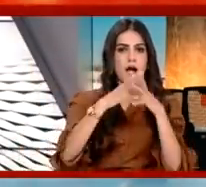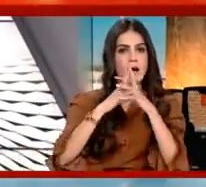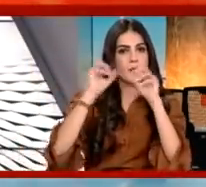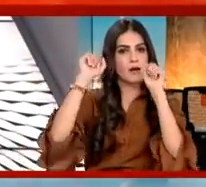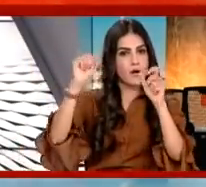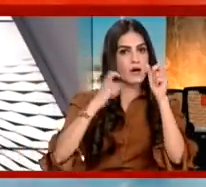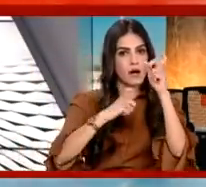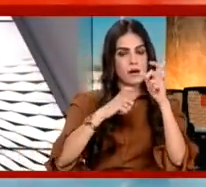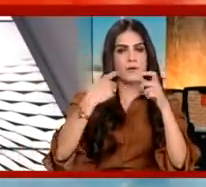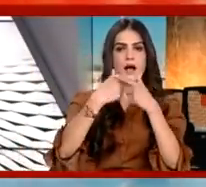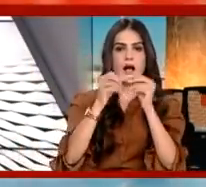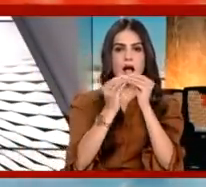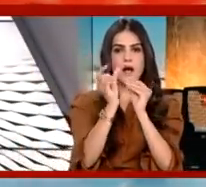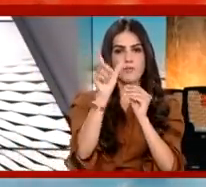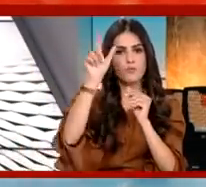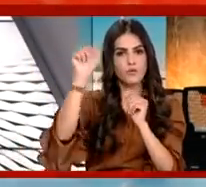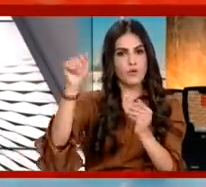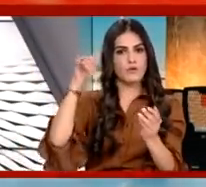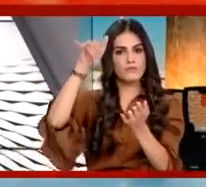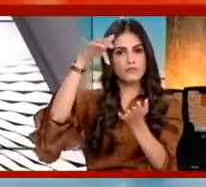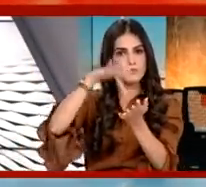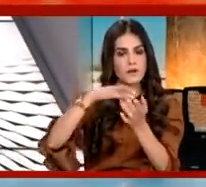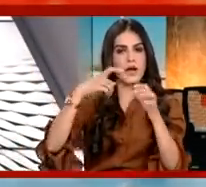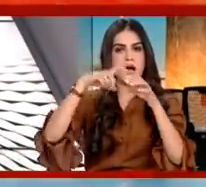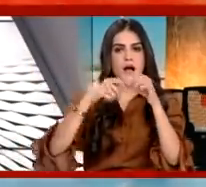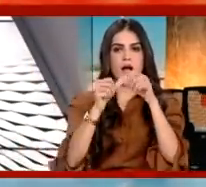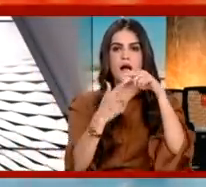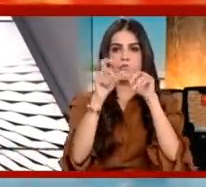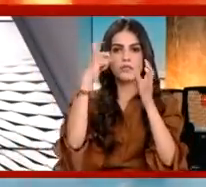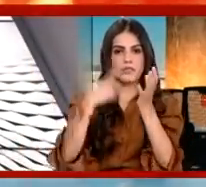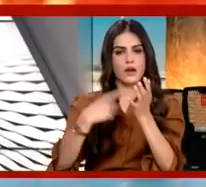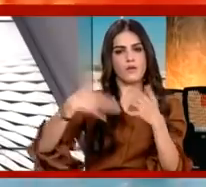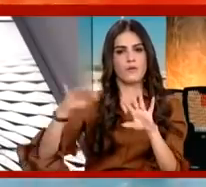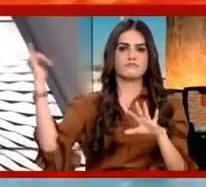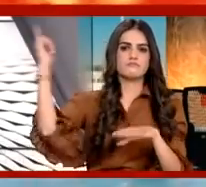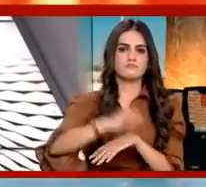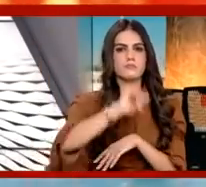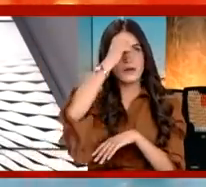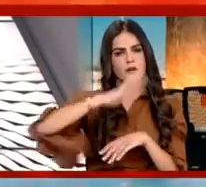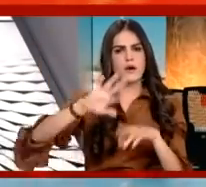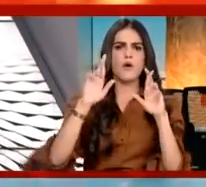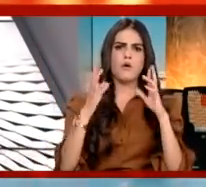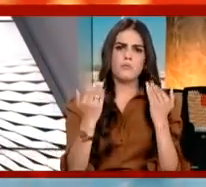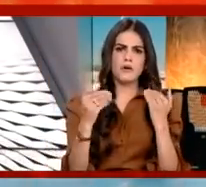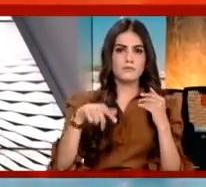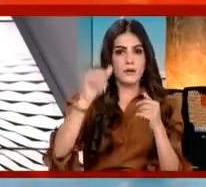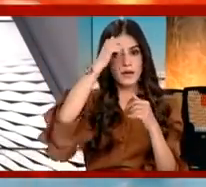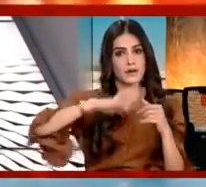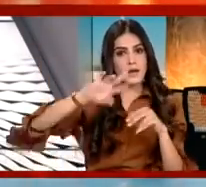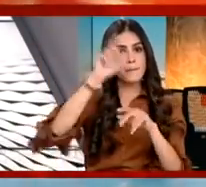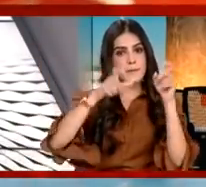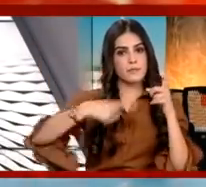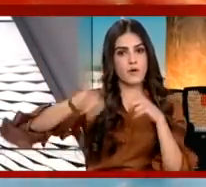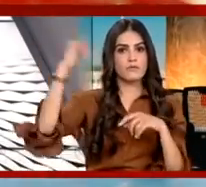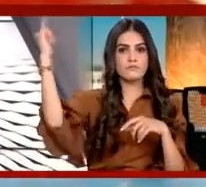अमेरिकी सेना ने काबुल एयरपोर्ट से कतर एयरवेज के जरिए सभी भारतीयों को दोहा भेज दिया है। संभव है इन भारतीयों को देश